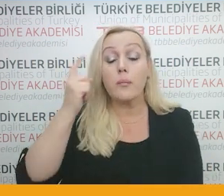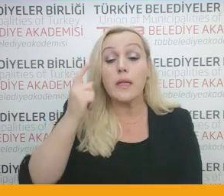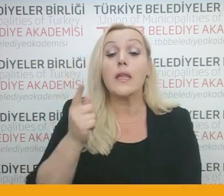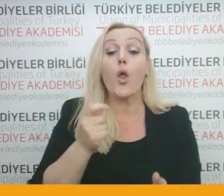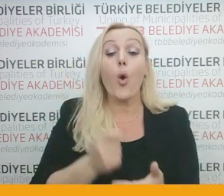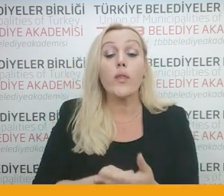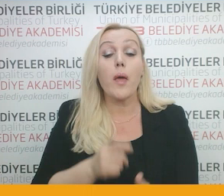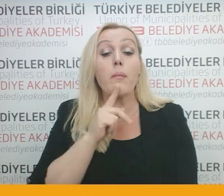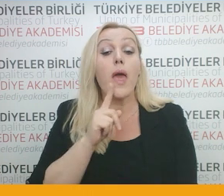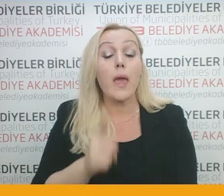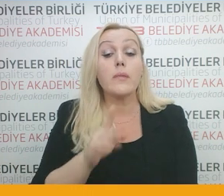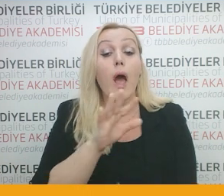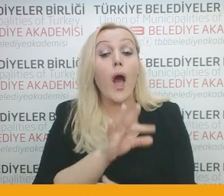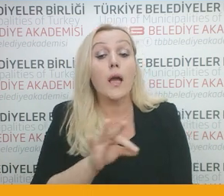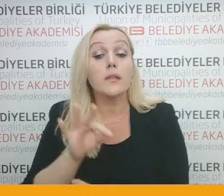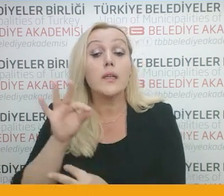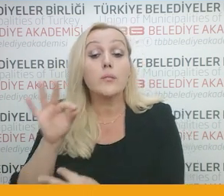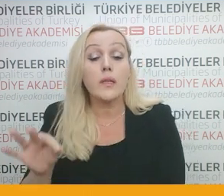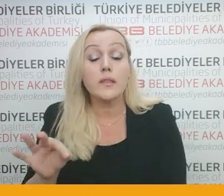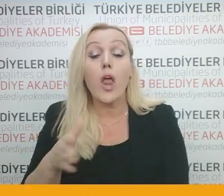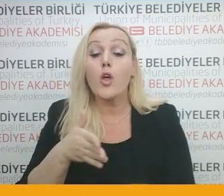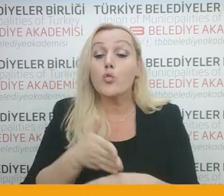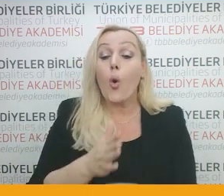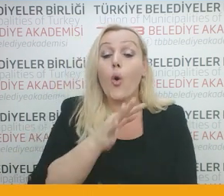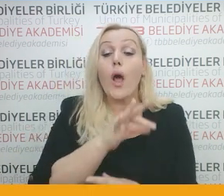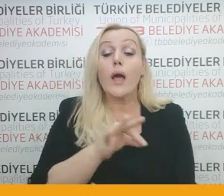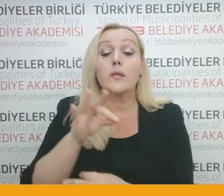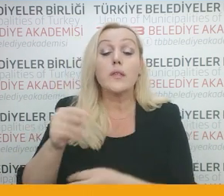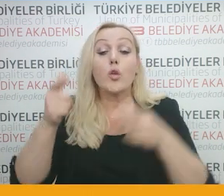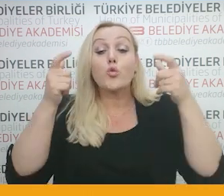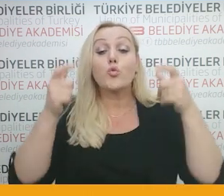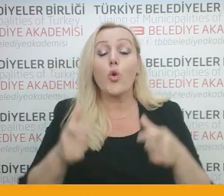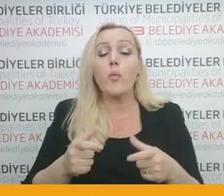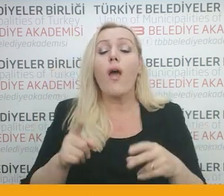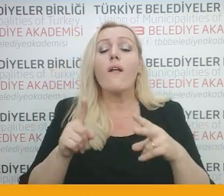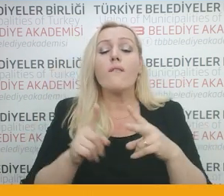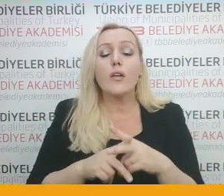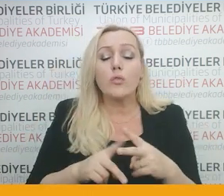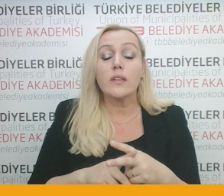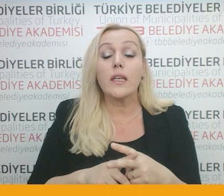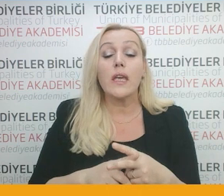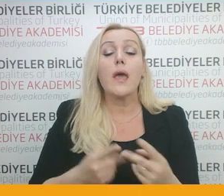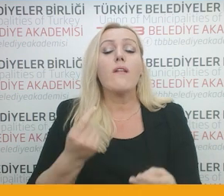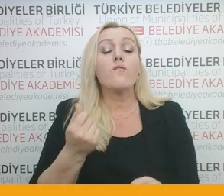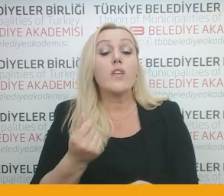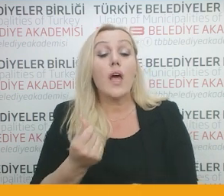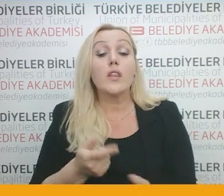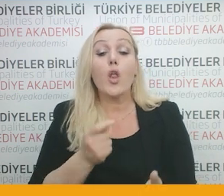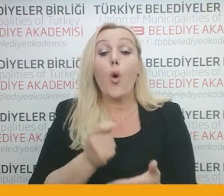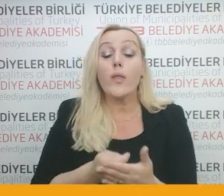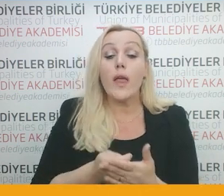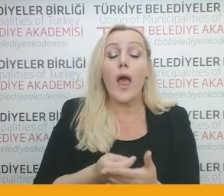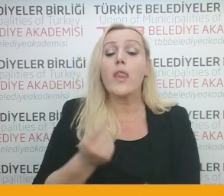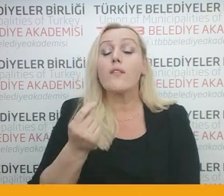ödeme emrine aktarılmasından da doğru aktarılmasından da sorumludur. Yani faturadaki, hak edişteki tutarlarla ödeme emrindeki